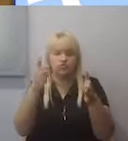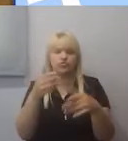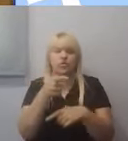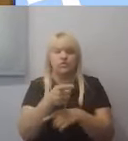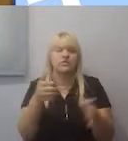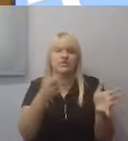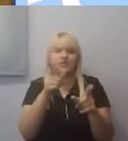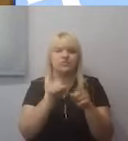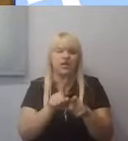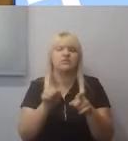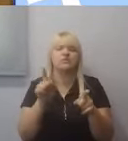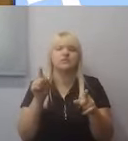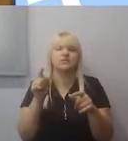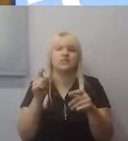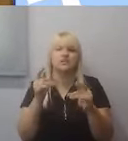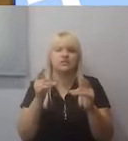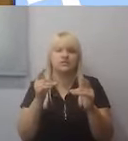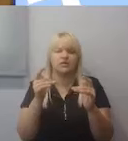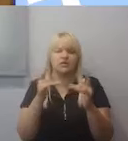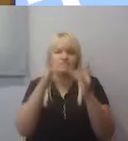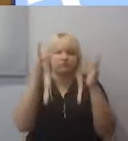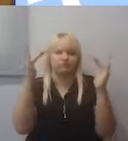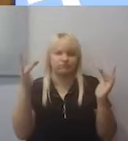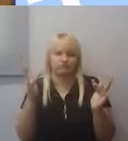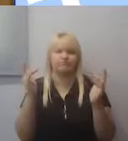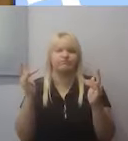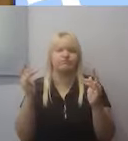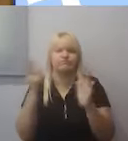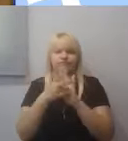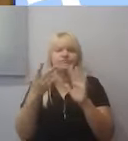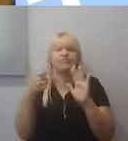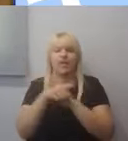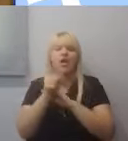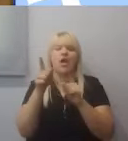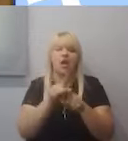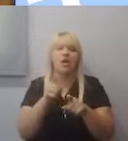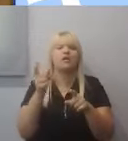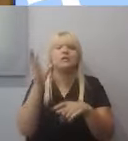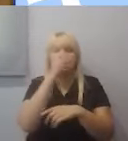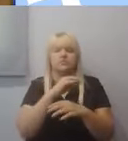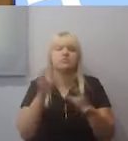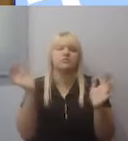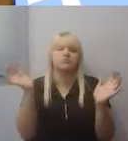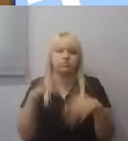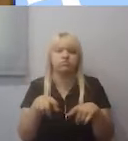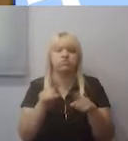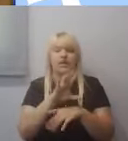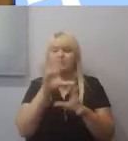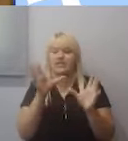zem gaisa pārvada ja kur dažādu apsvērumu dēļ var tiešām kaut kas notikt un vispār nav iespējama